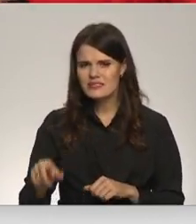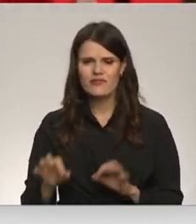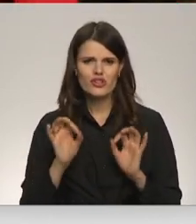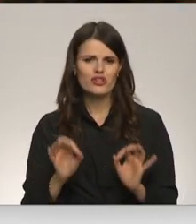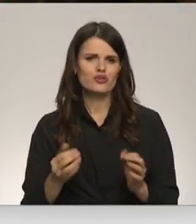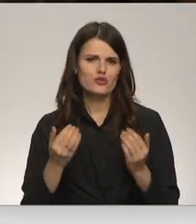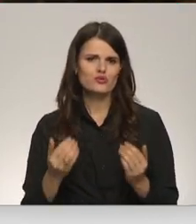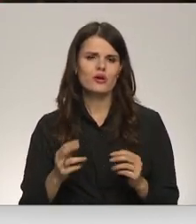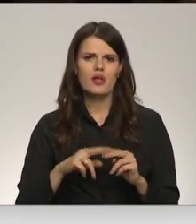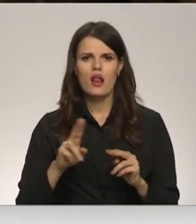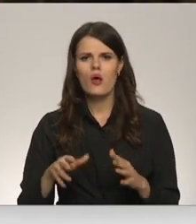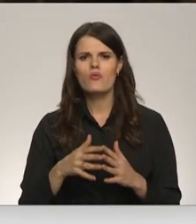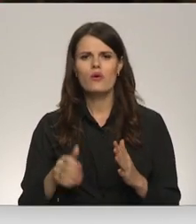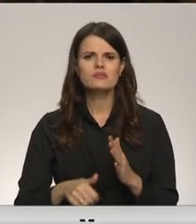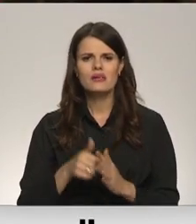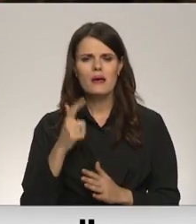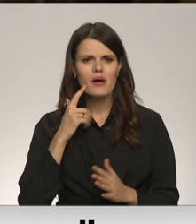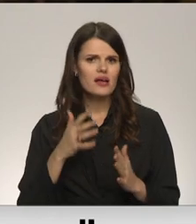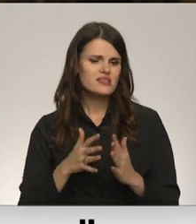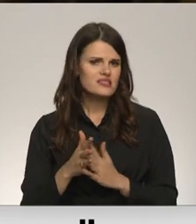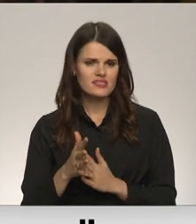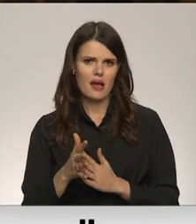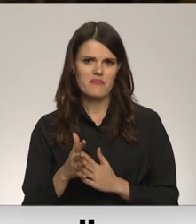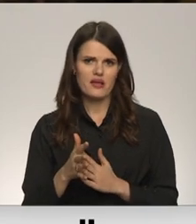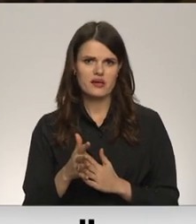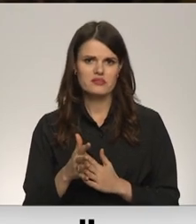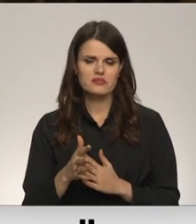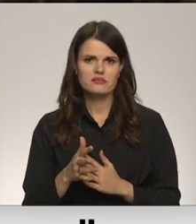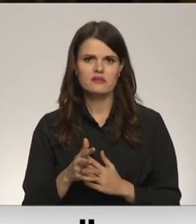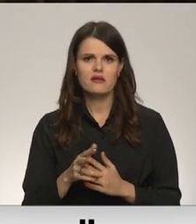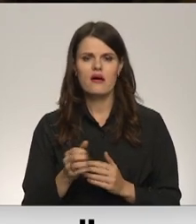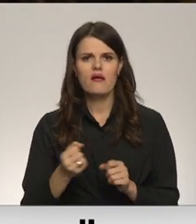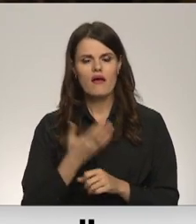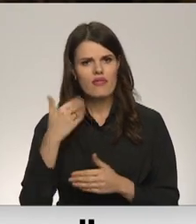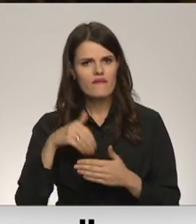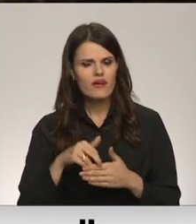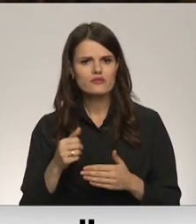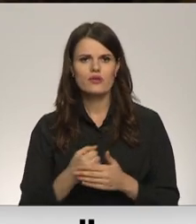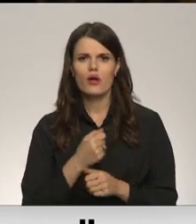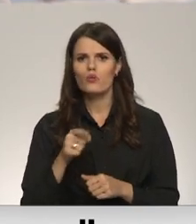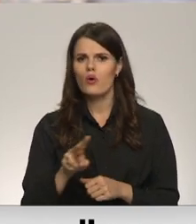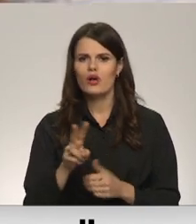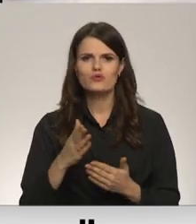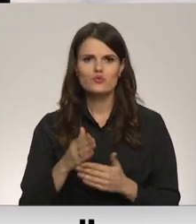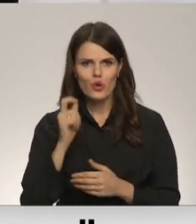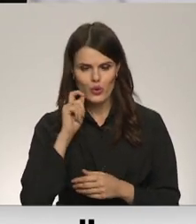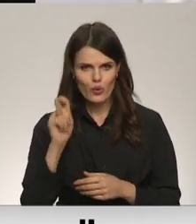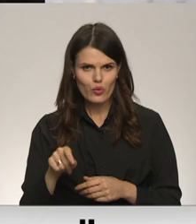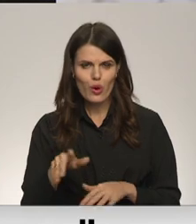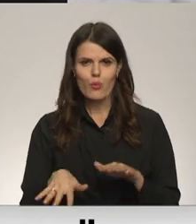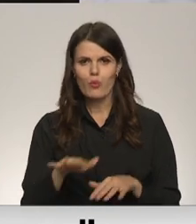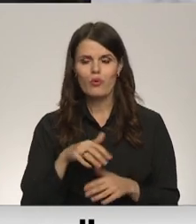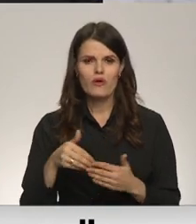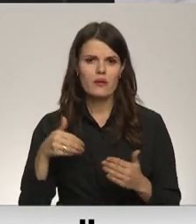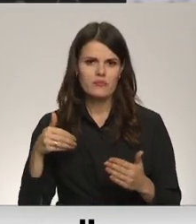tieši šodien ļauj daudz labāk saprast gan vēsturi, gan arī to, kas notiek Ukrainā. Stompaku purvā